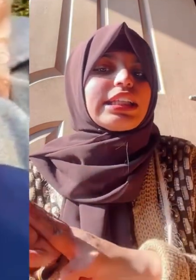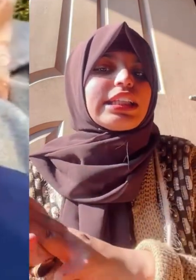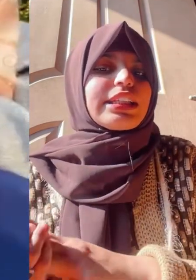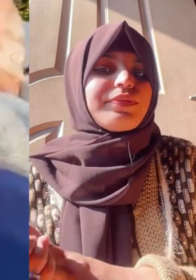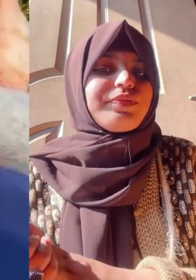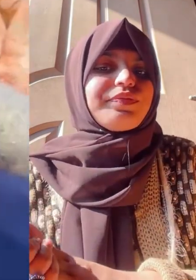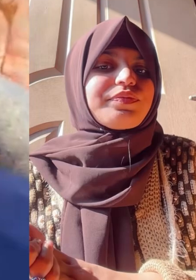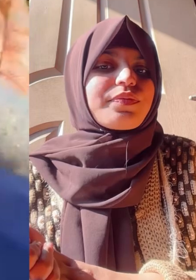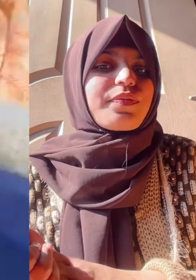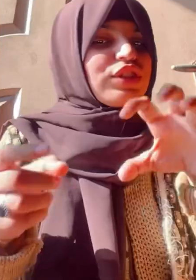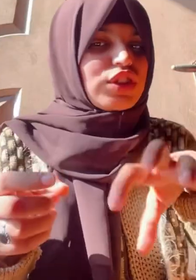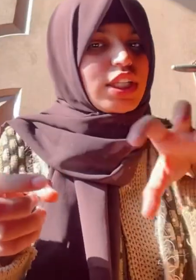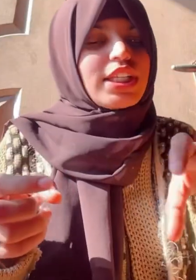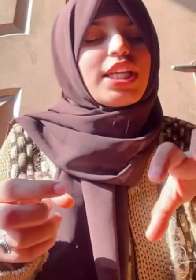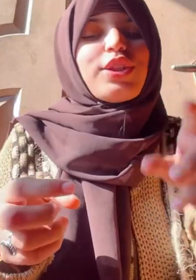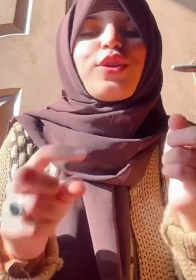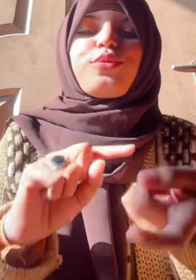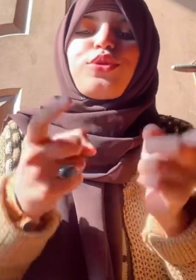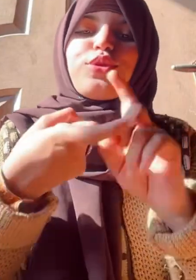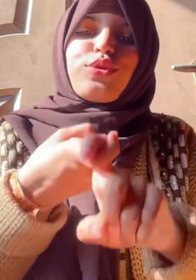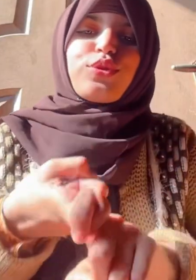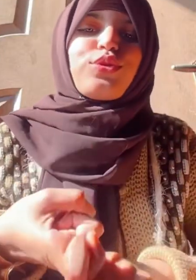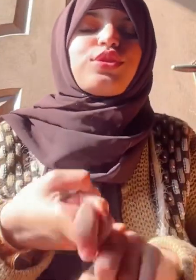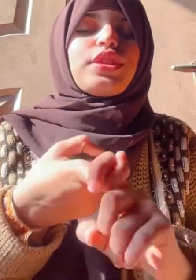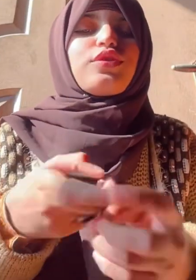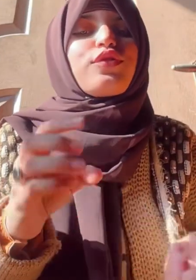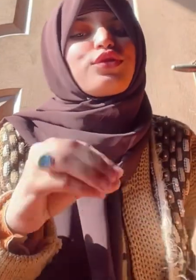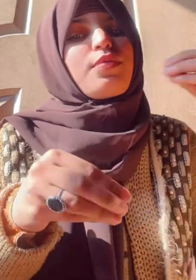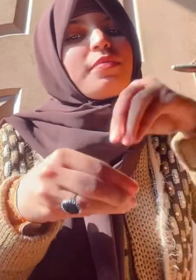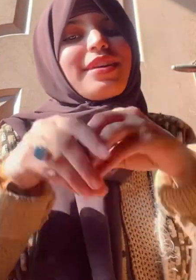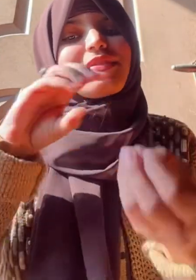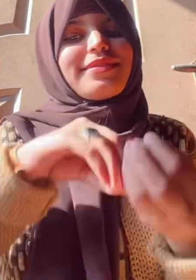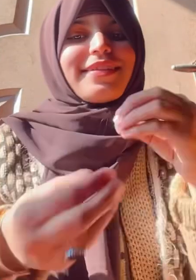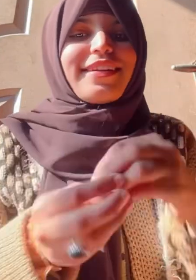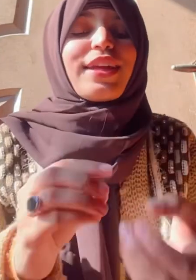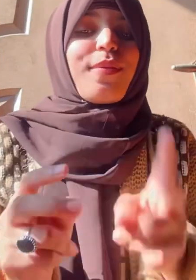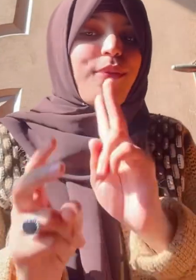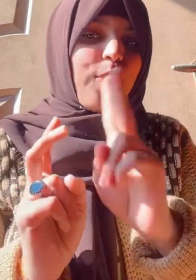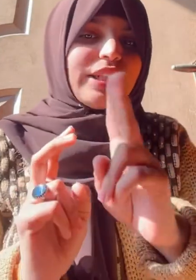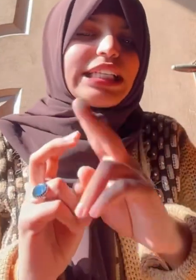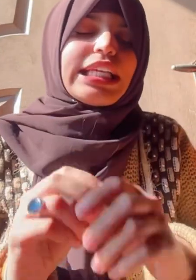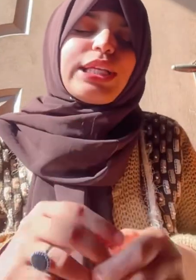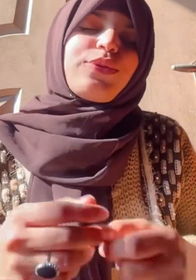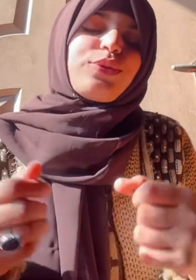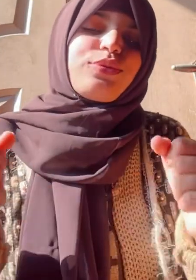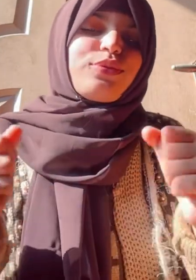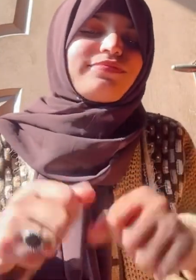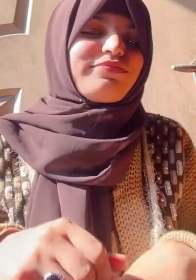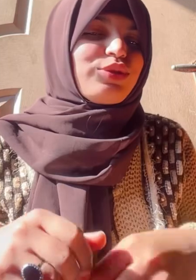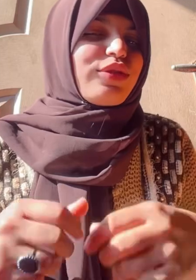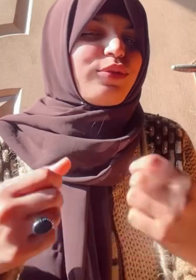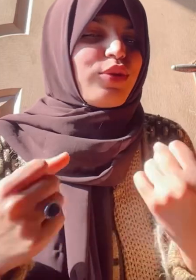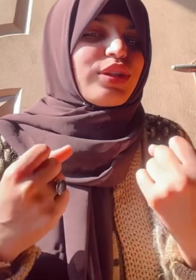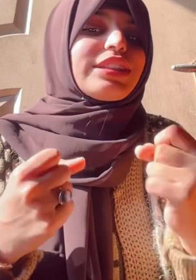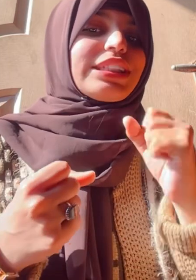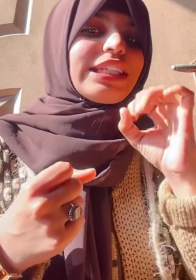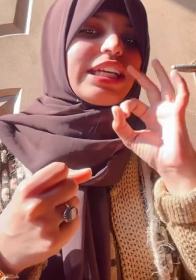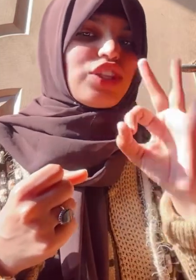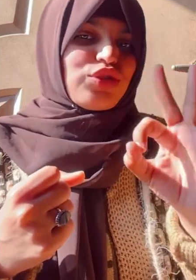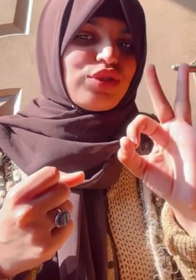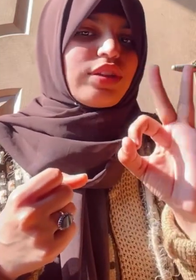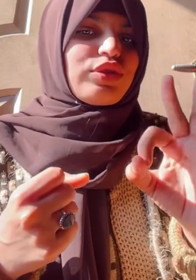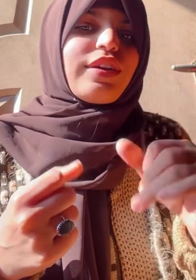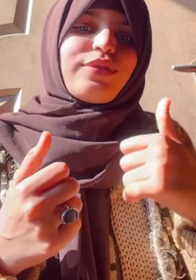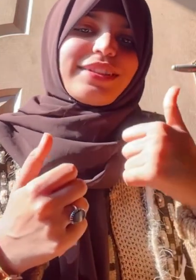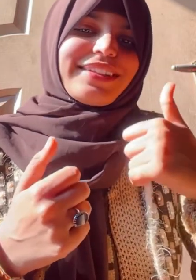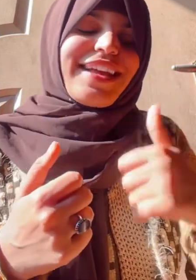है, यू नो। मुझे इंग्लिश के बड़े अच्छे वर्ड्स, अदरवाइज आप दोनों को ऐसे मिक्स करके बोलते हैं।